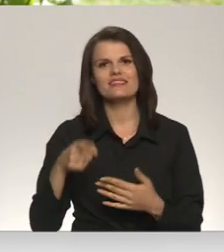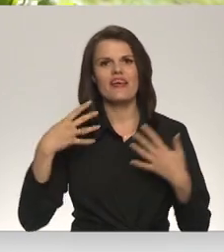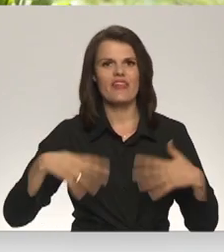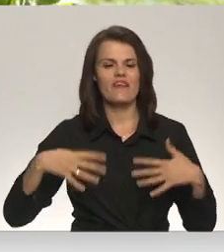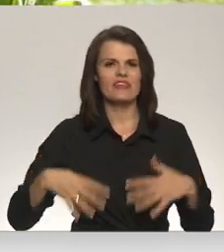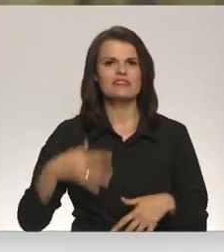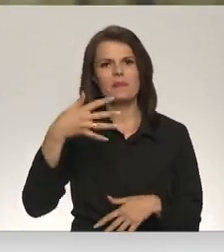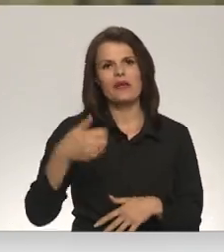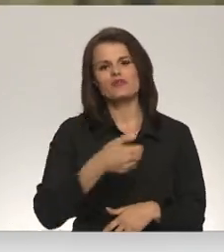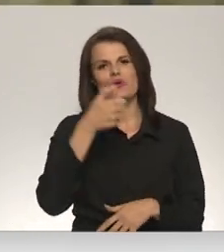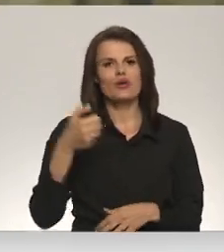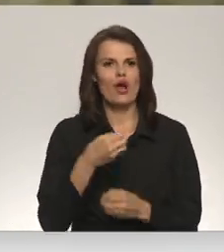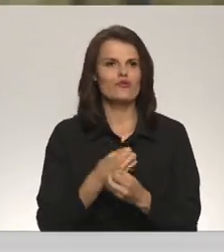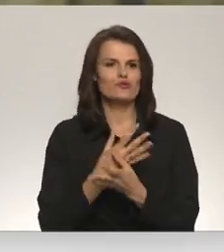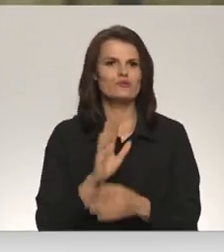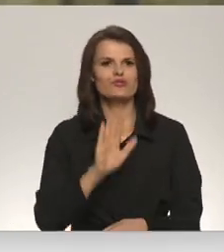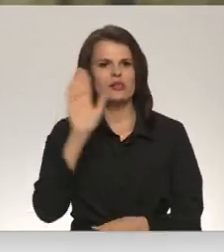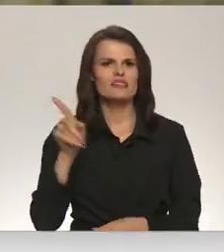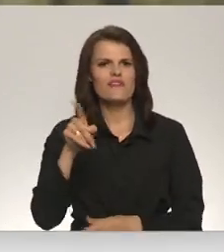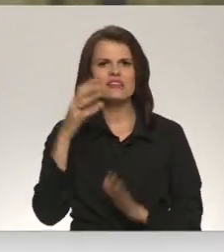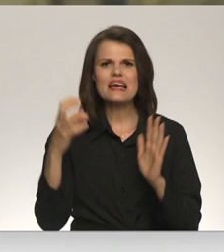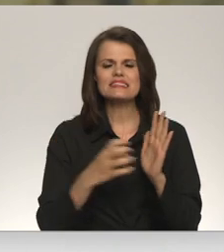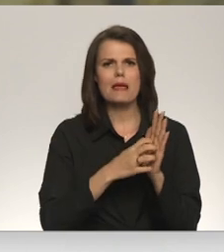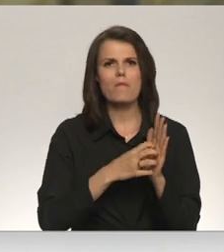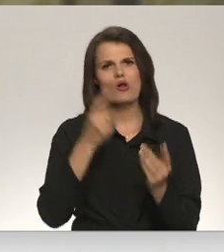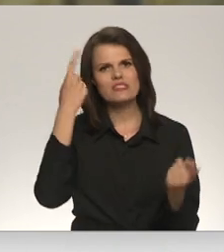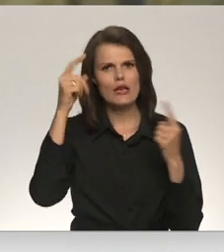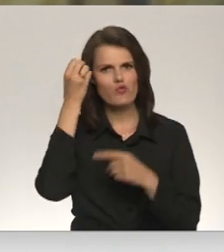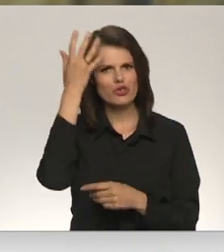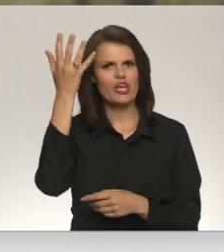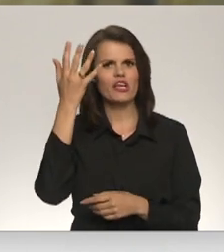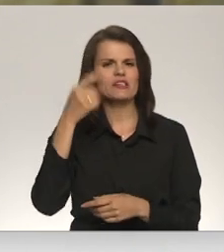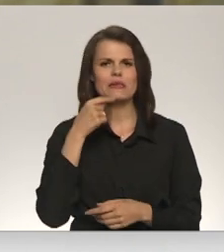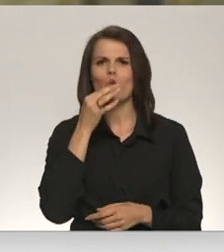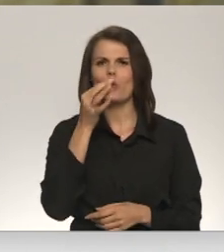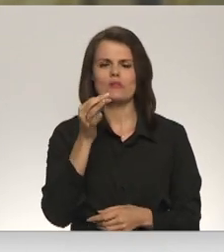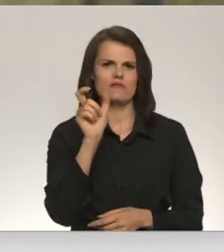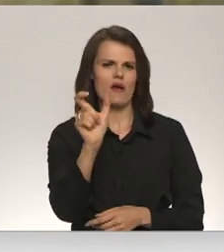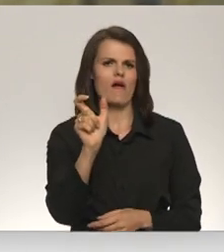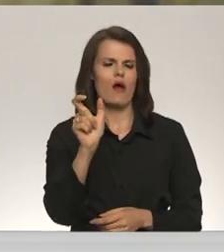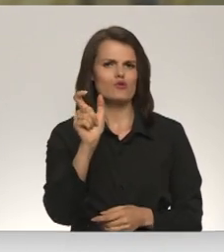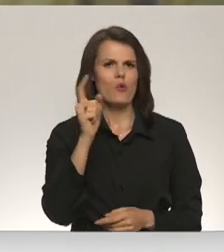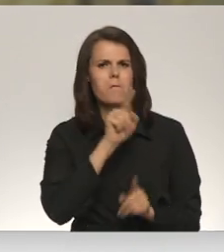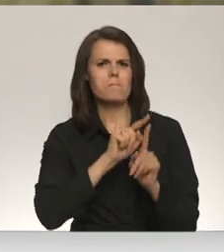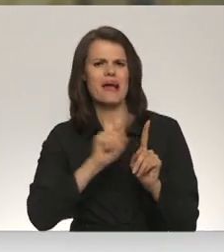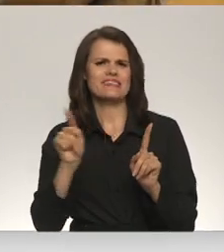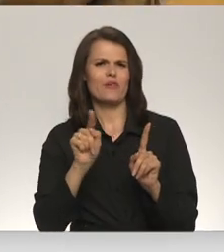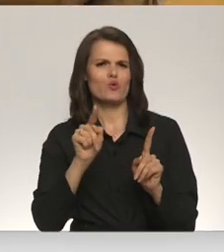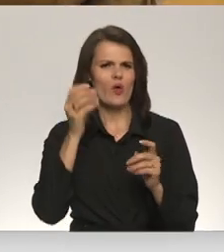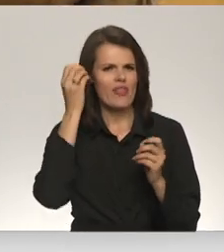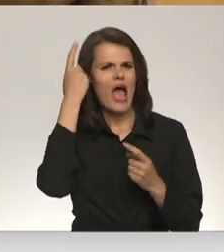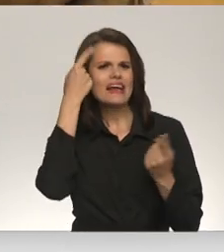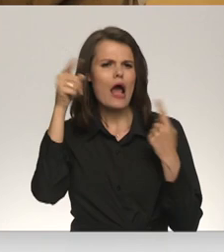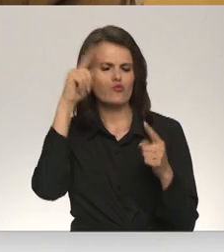tāds simbols radošajai inteliģencei, ar ko es gribētu uzsvērt vārdu radošajai, tāpēc ka Ilze Indrāne ar